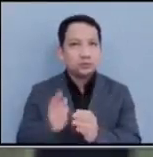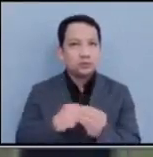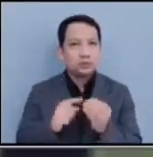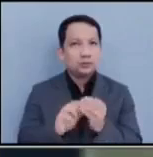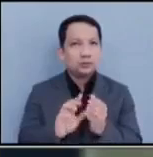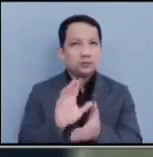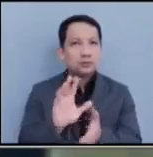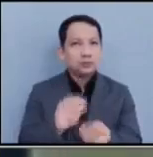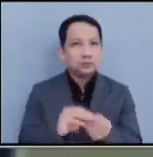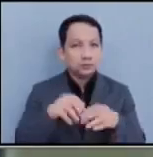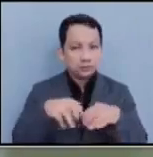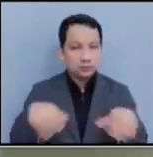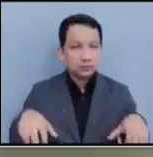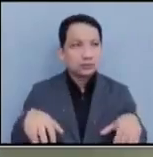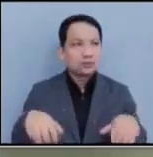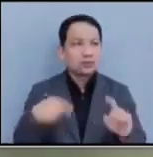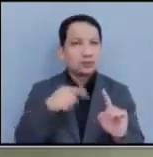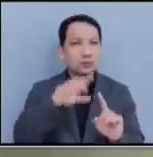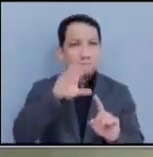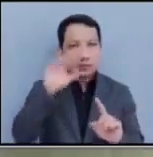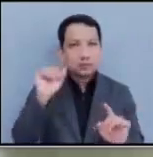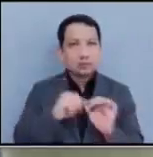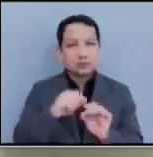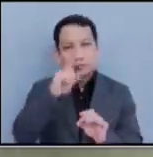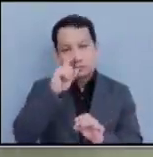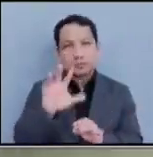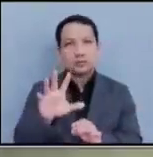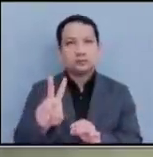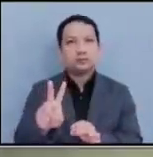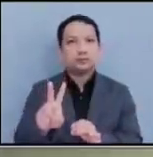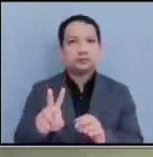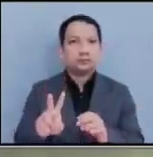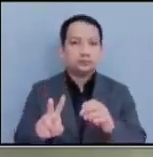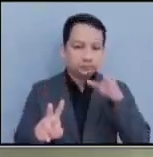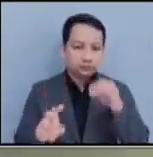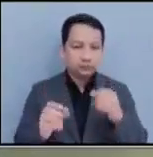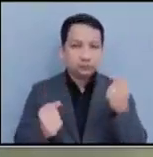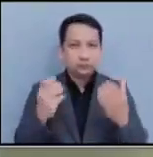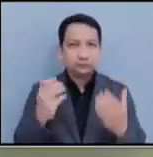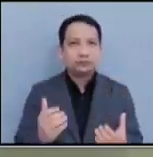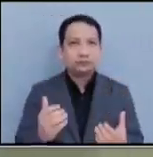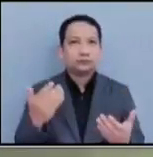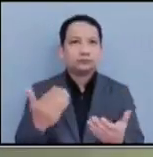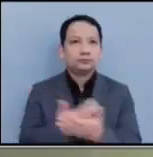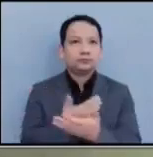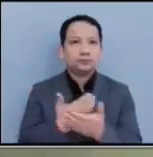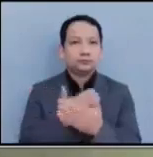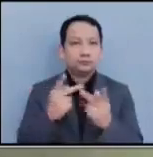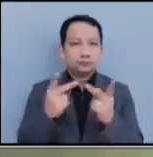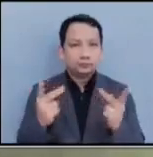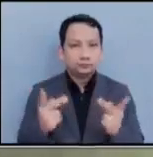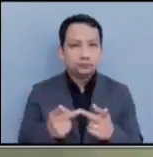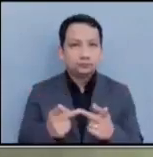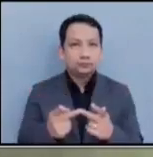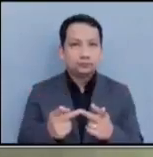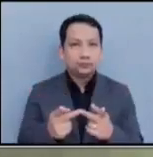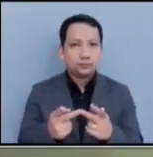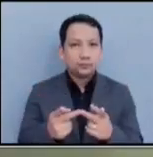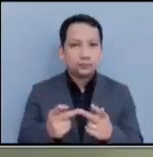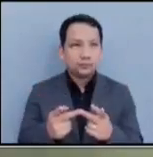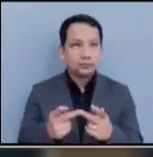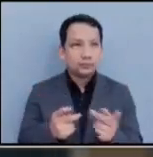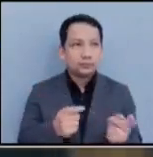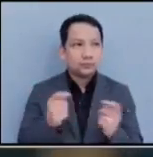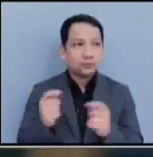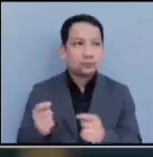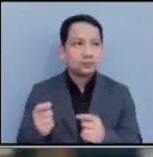magkapitbahay. Ang sospek ay isang 53 taong gulang na driver at bagong residente sa lugar. Ayon sa inisyal na investigasyon ng